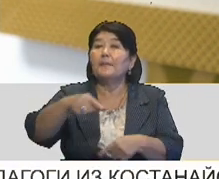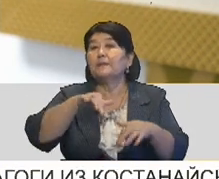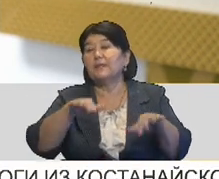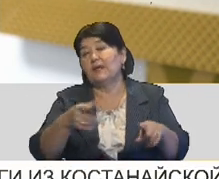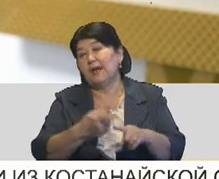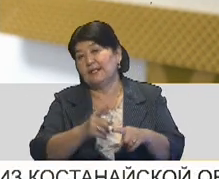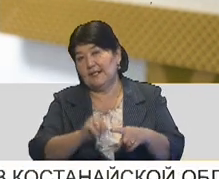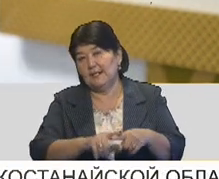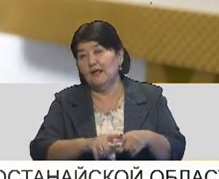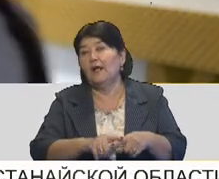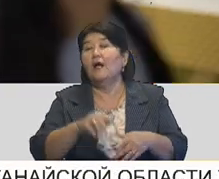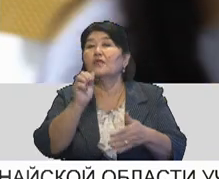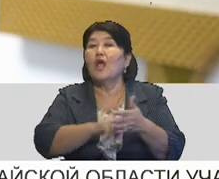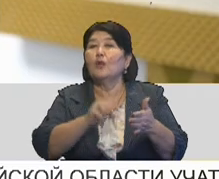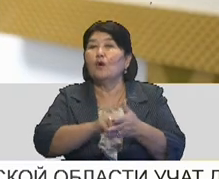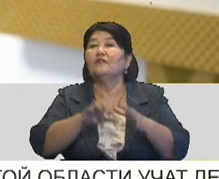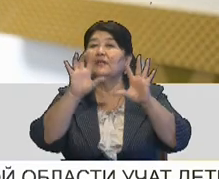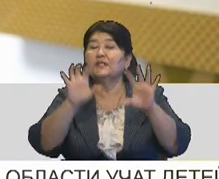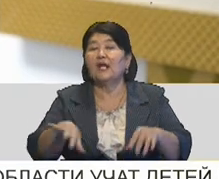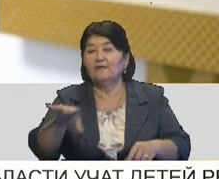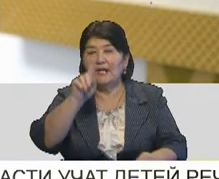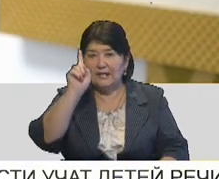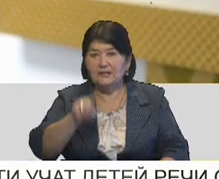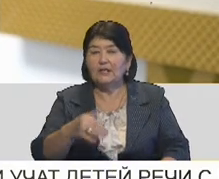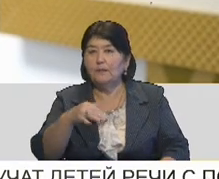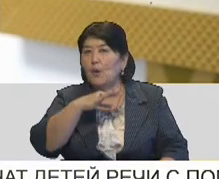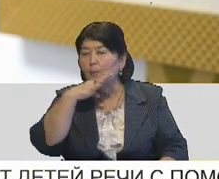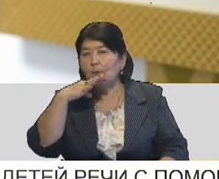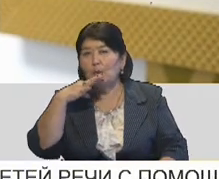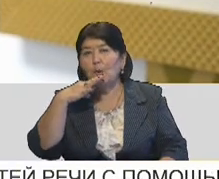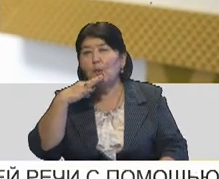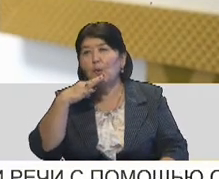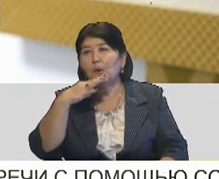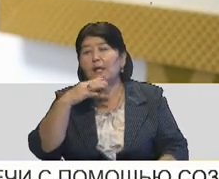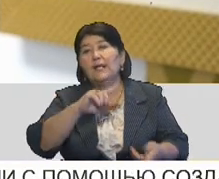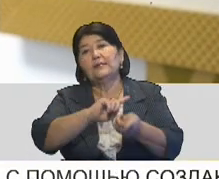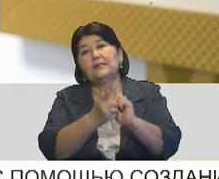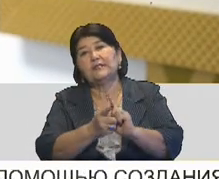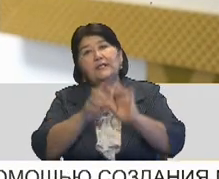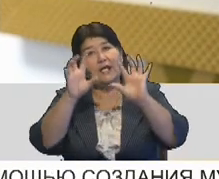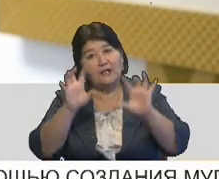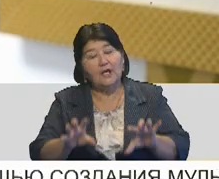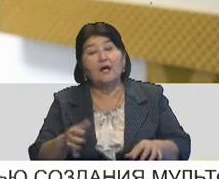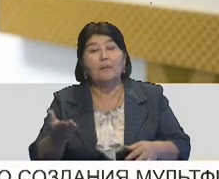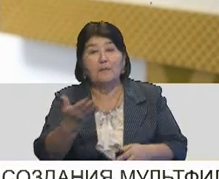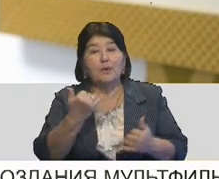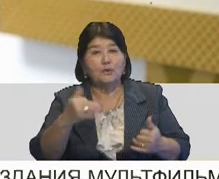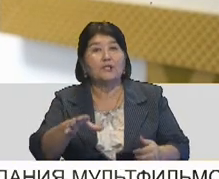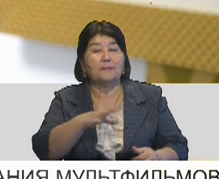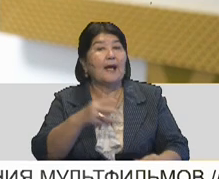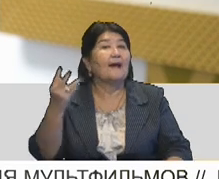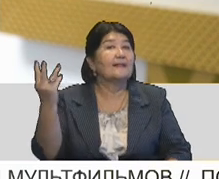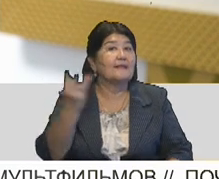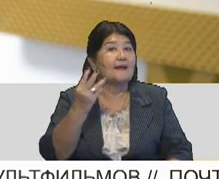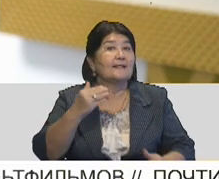о налоговом законодательстве. Как вы знаете, у нас налоговое законодательство всегда меняется. А также мы уже прошли третий